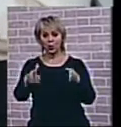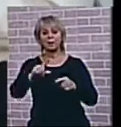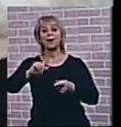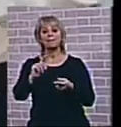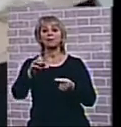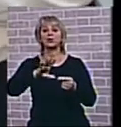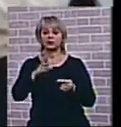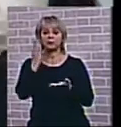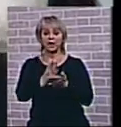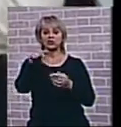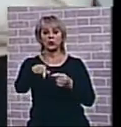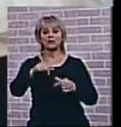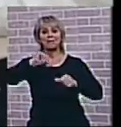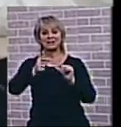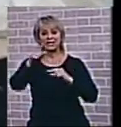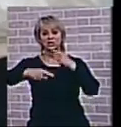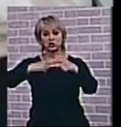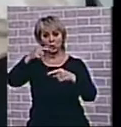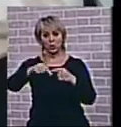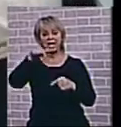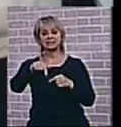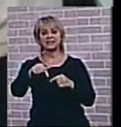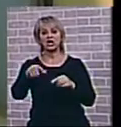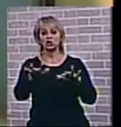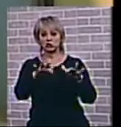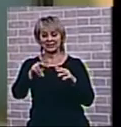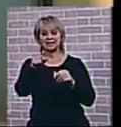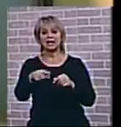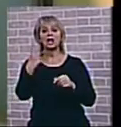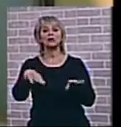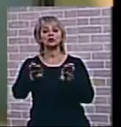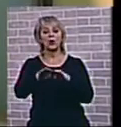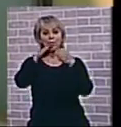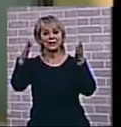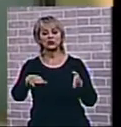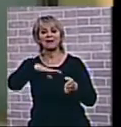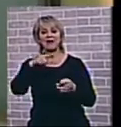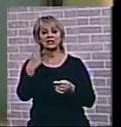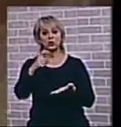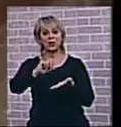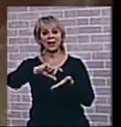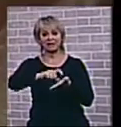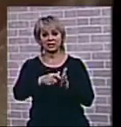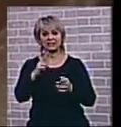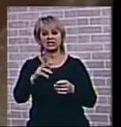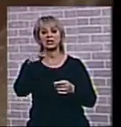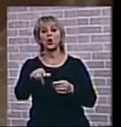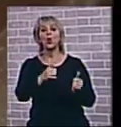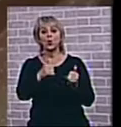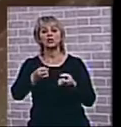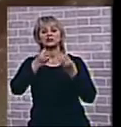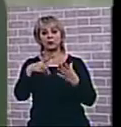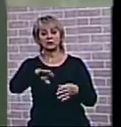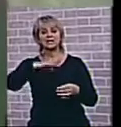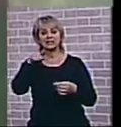происходит постоянная циркуляция жидкости. Одного такого прибора хватит для однокомнатной квартиры. Ухаживать за ним